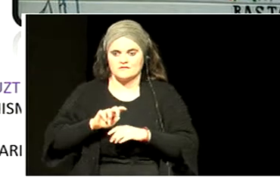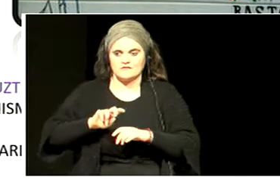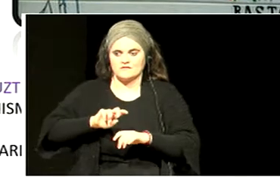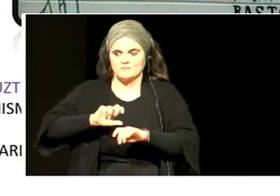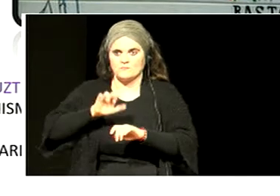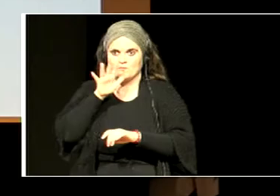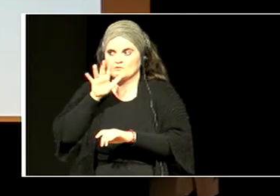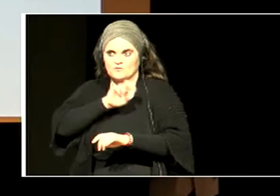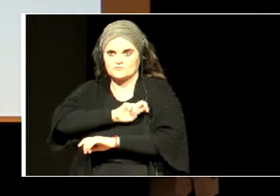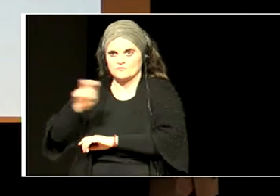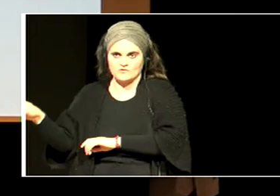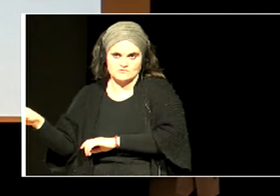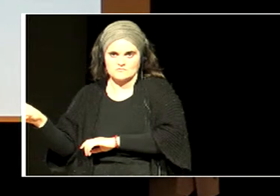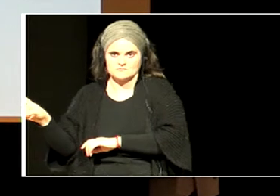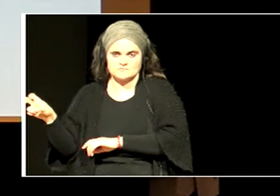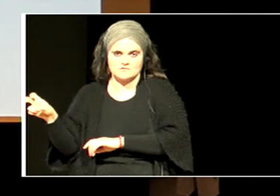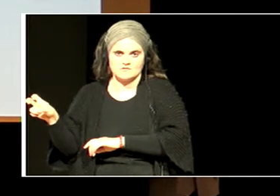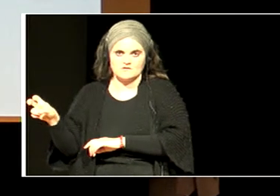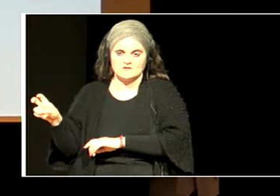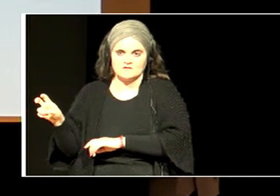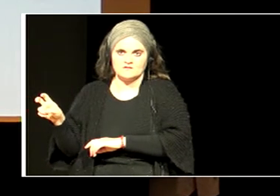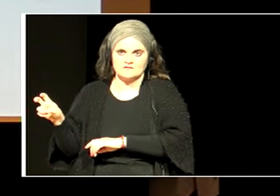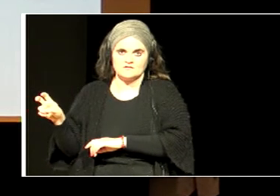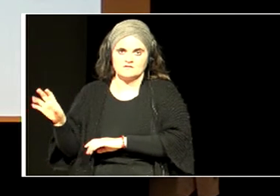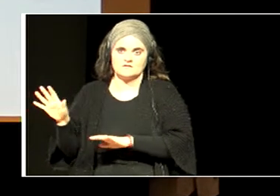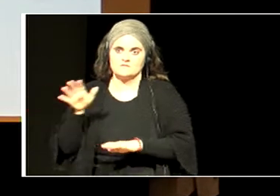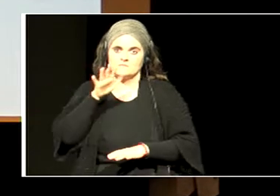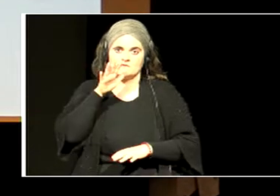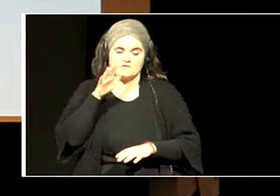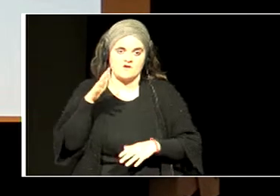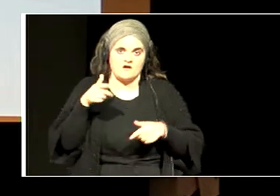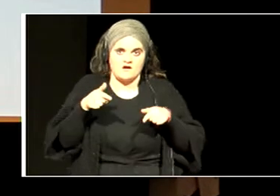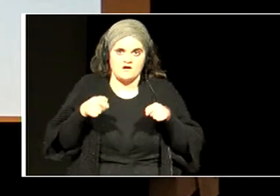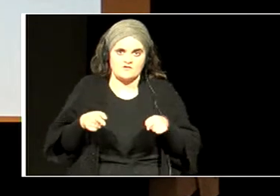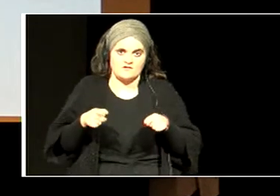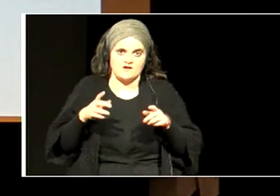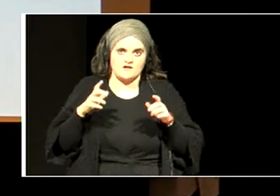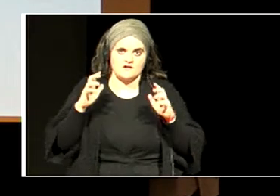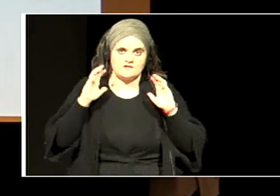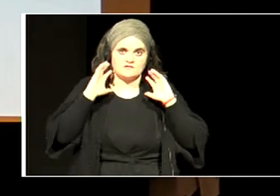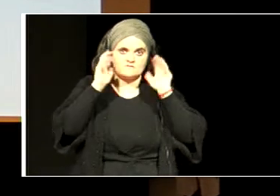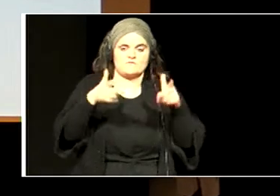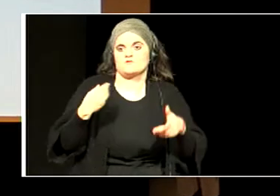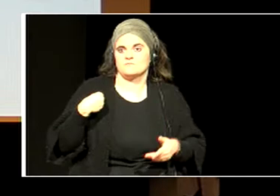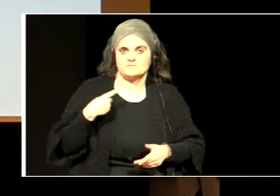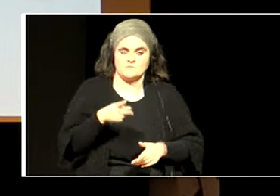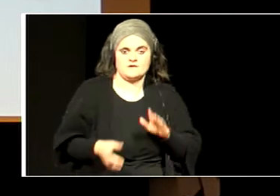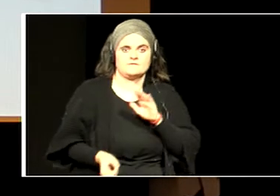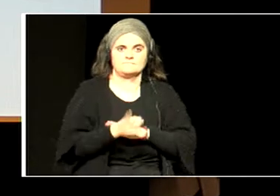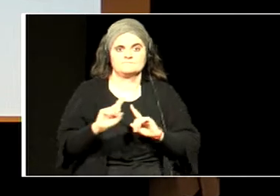egun aurregin behar diogu beste egoerari, baina nik uste dute indar berdina jartzen ditugula horretan. Helburu